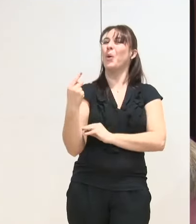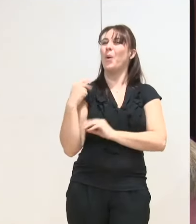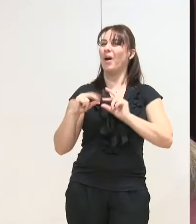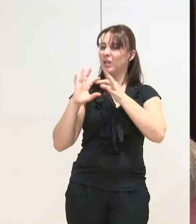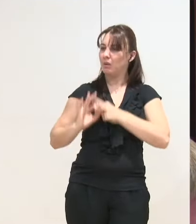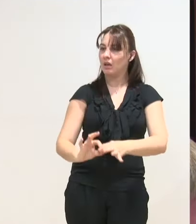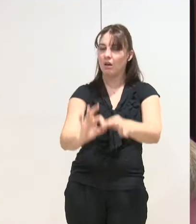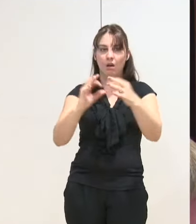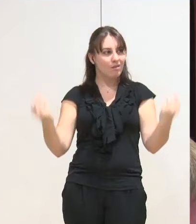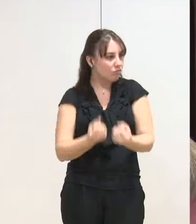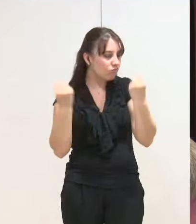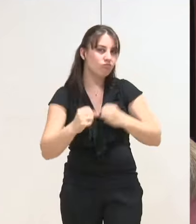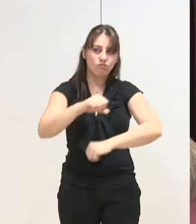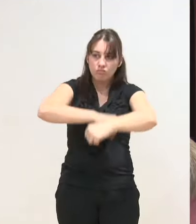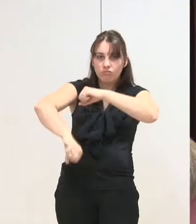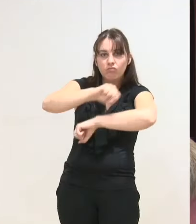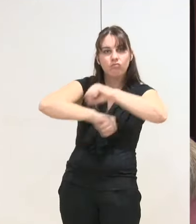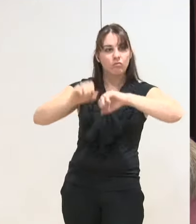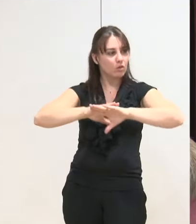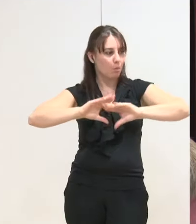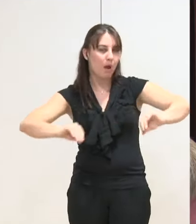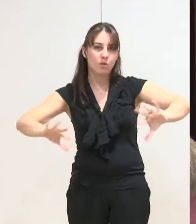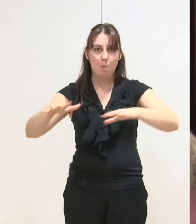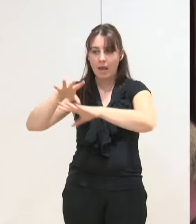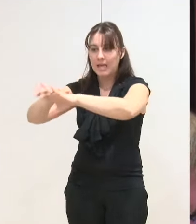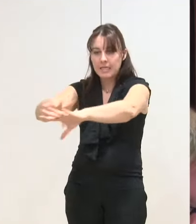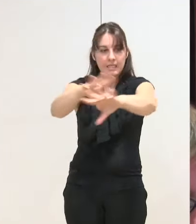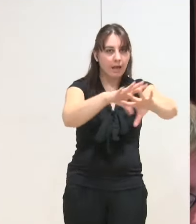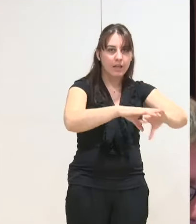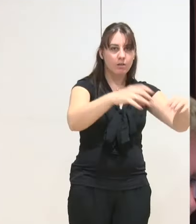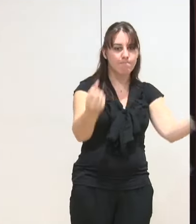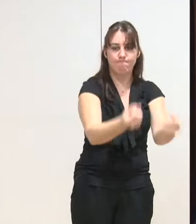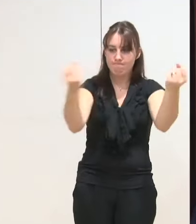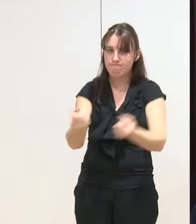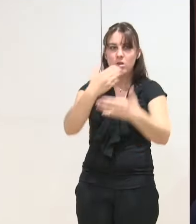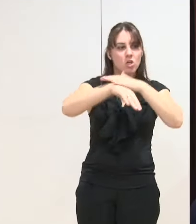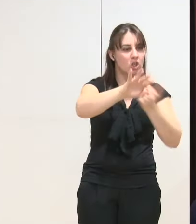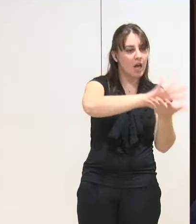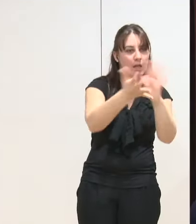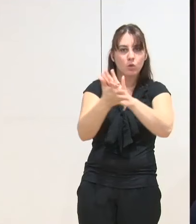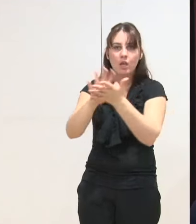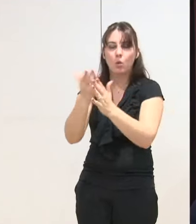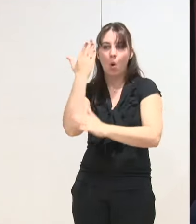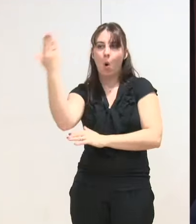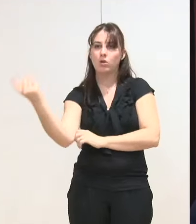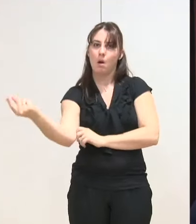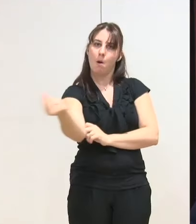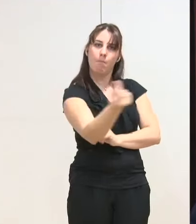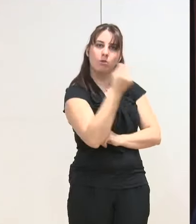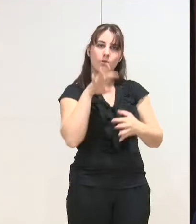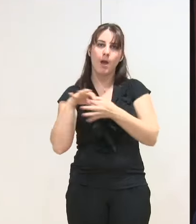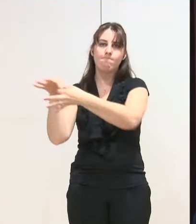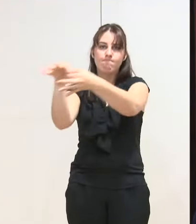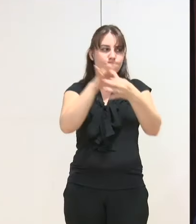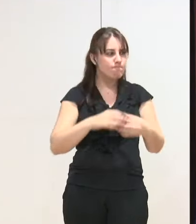agir et pour réagir sur le terrain dans les quartiers auprès des associations et des acteurs de notre ville pour tout